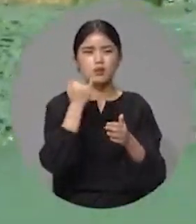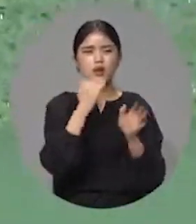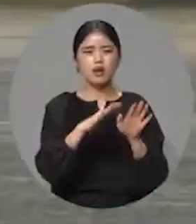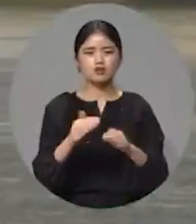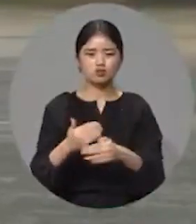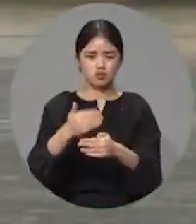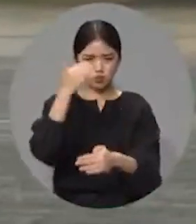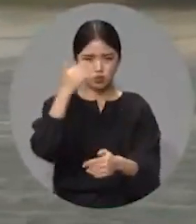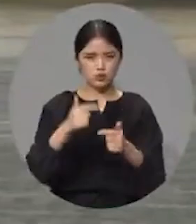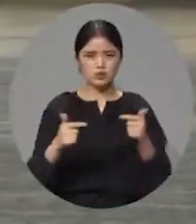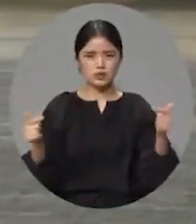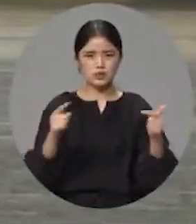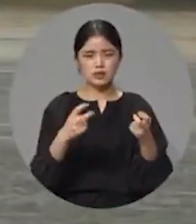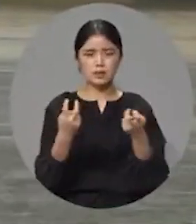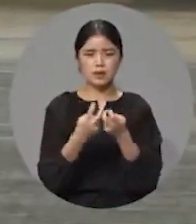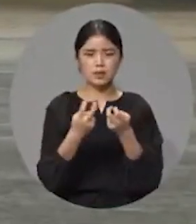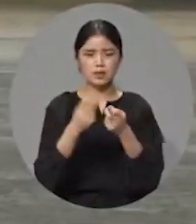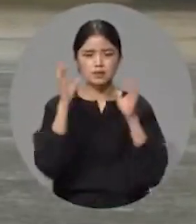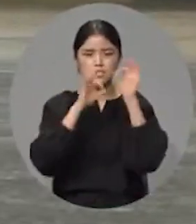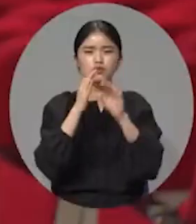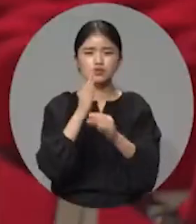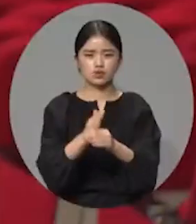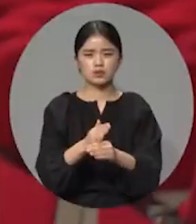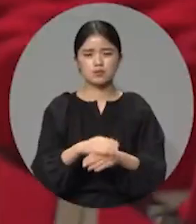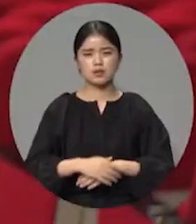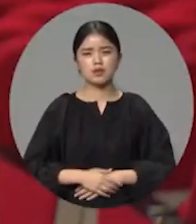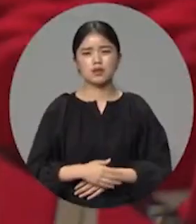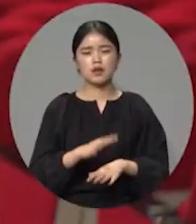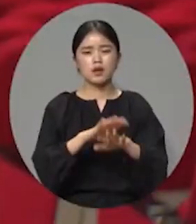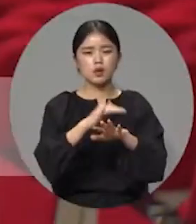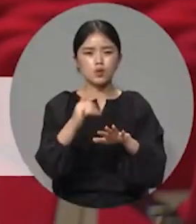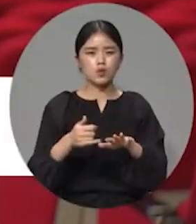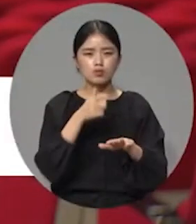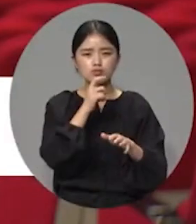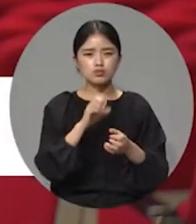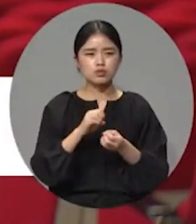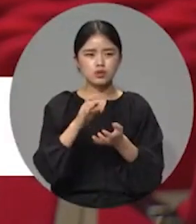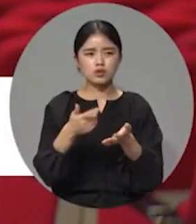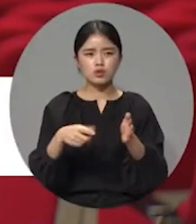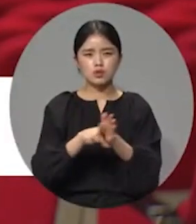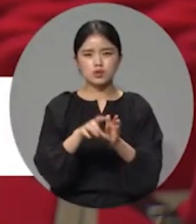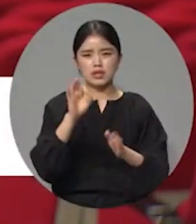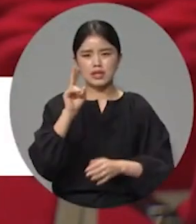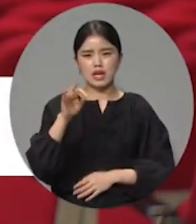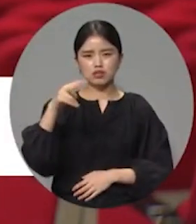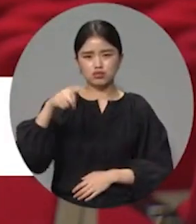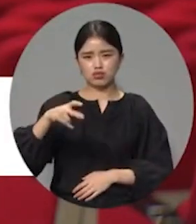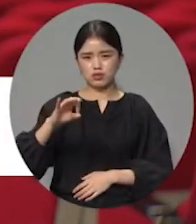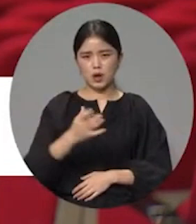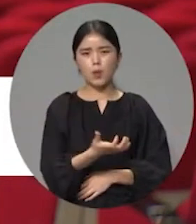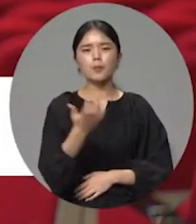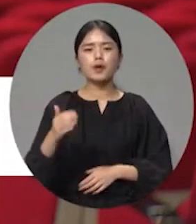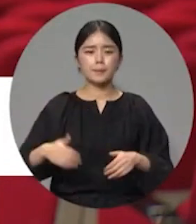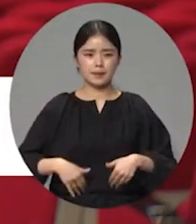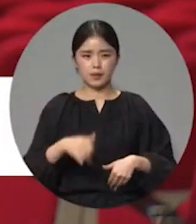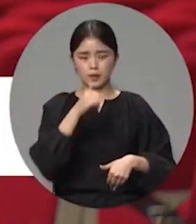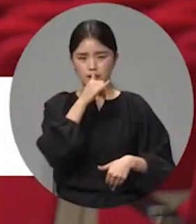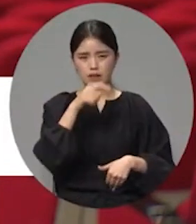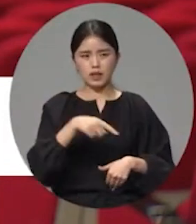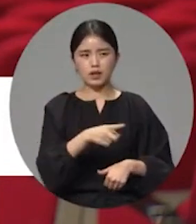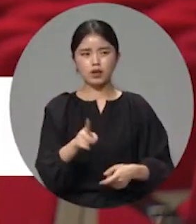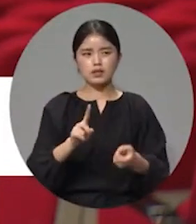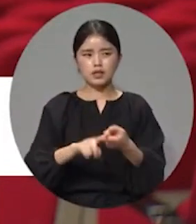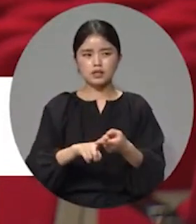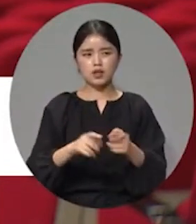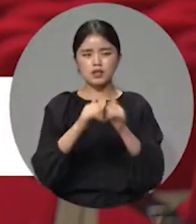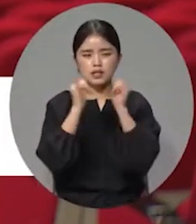늘리는 대안 모색을 촉구했습니다. 농업용수를 위해서 양수장을 옮겨야 될 필요가 있다. 이런 부분들이 사회적 합의가